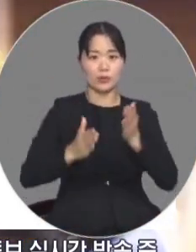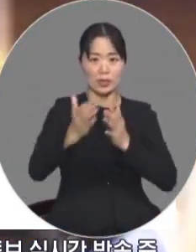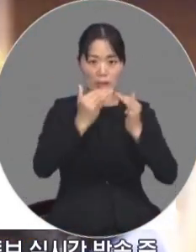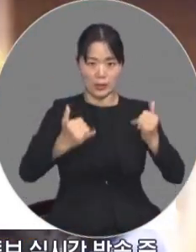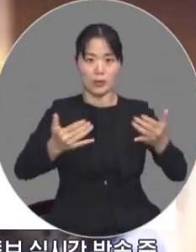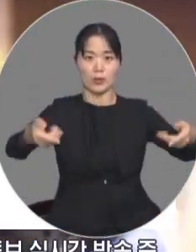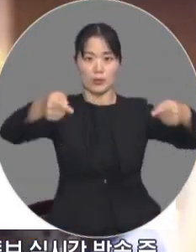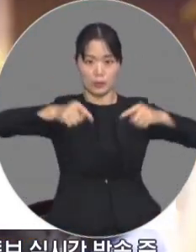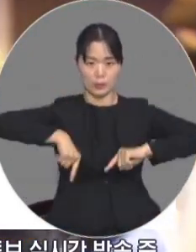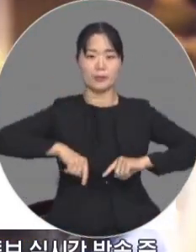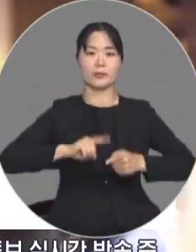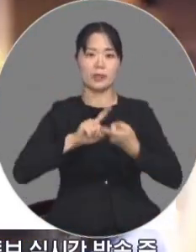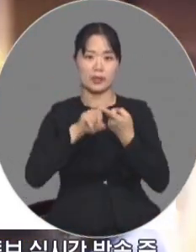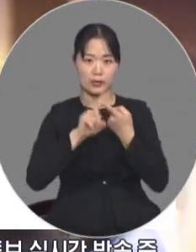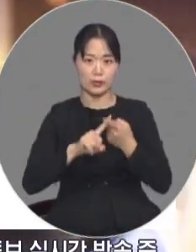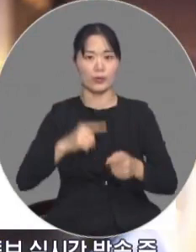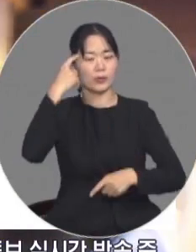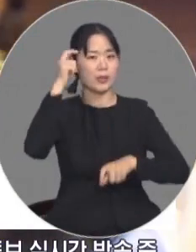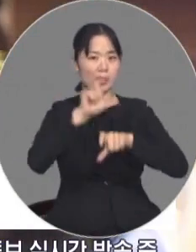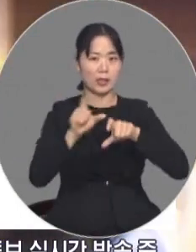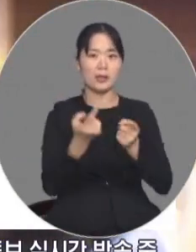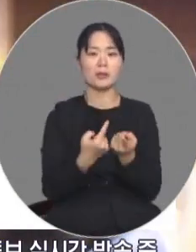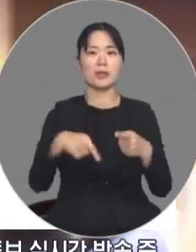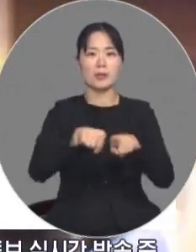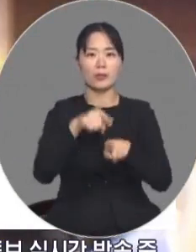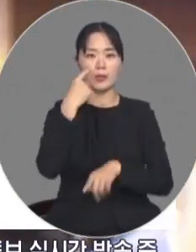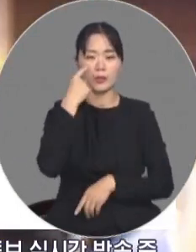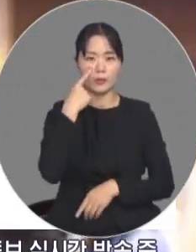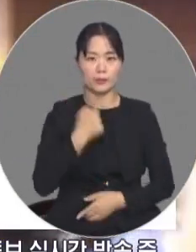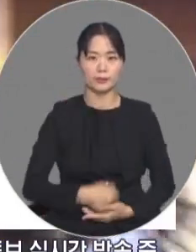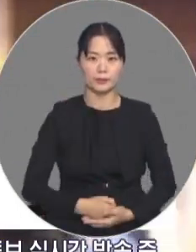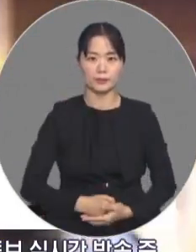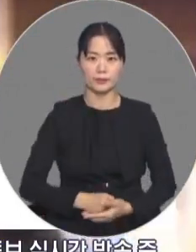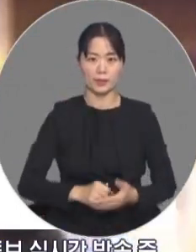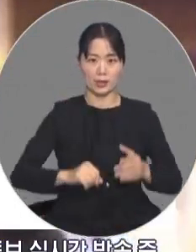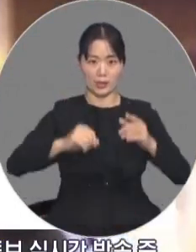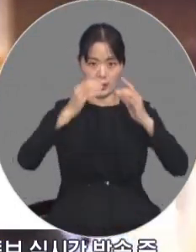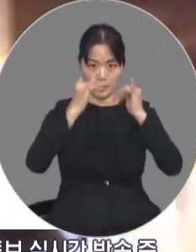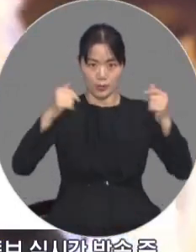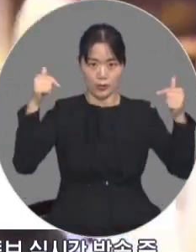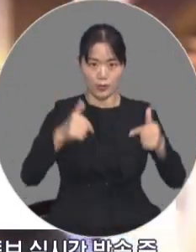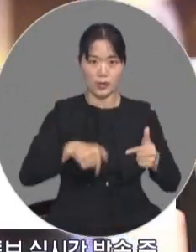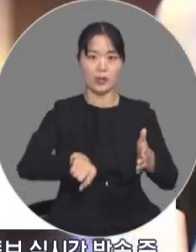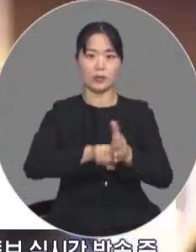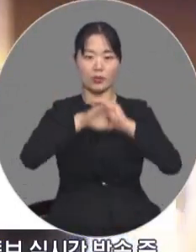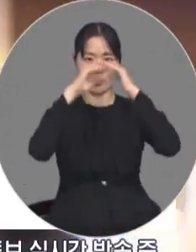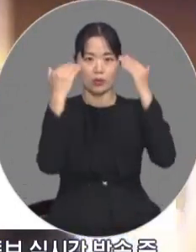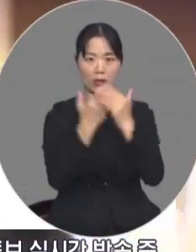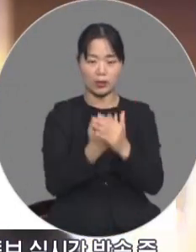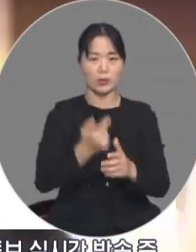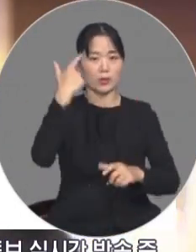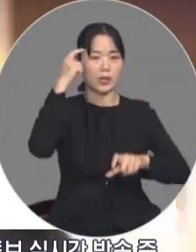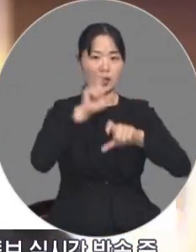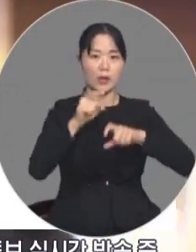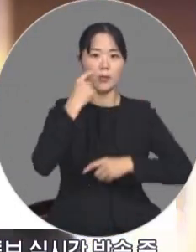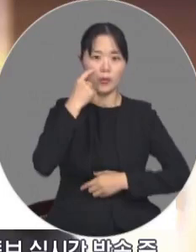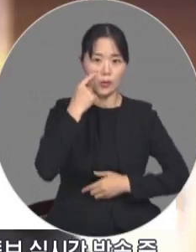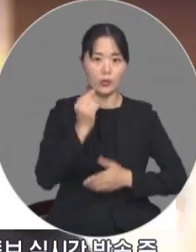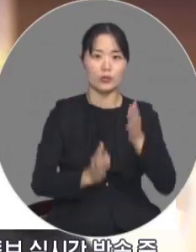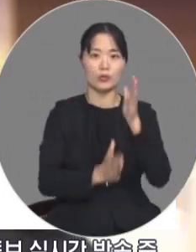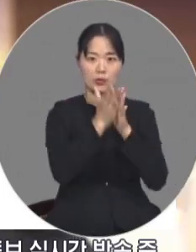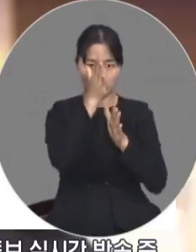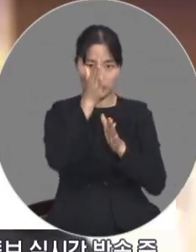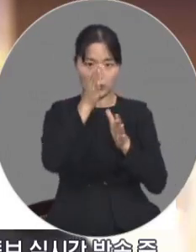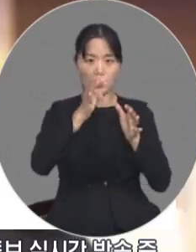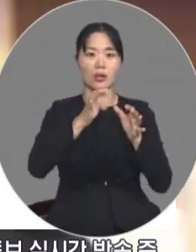고민하고자 이 자리를 마련하게 되었고요. 인구 절벽에 대해서 우리 모두가 한번 고민해보고 또 우리 지역에 맞는